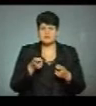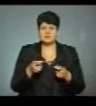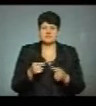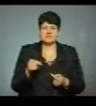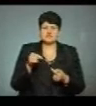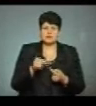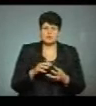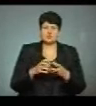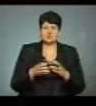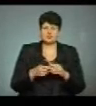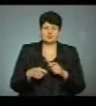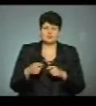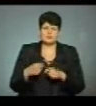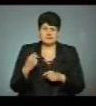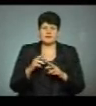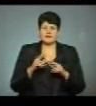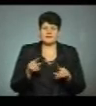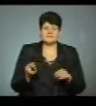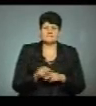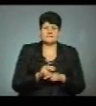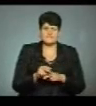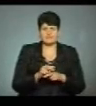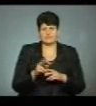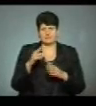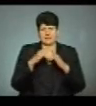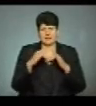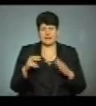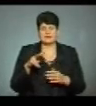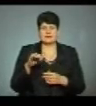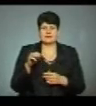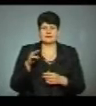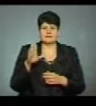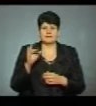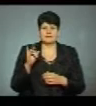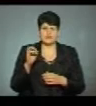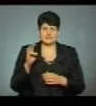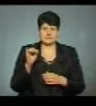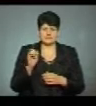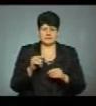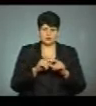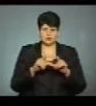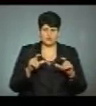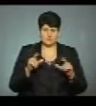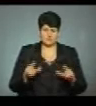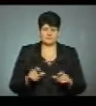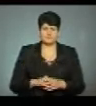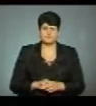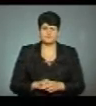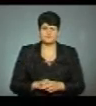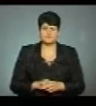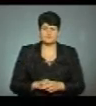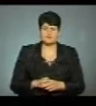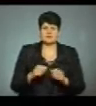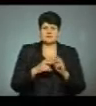суму збитків внаслідок негоди і як відновлюватимуть дах у Литвинівській школі, повідомив працівник відділу освіти райдержадміністрації Іван Малюк.